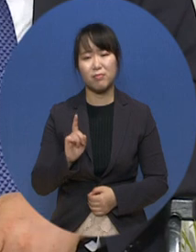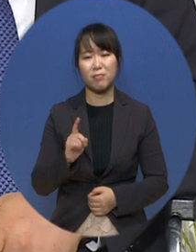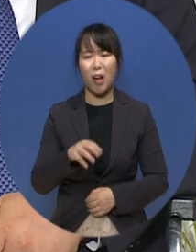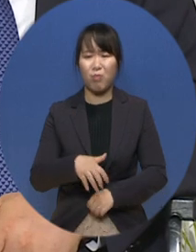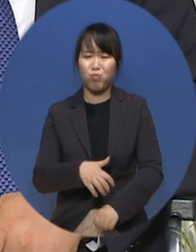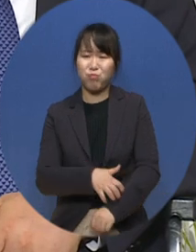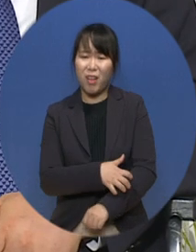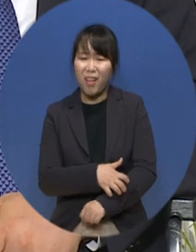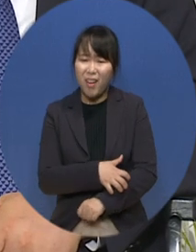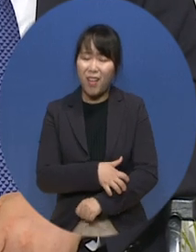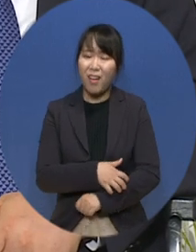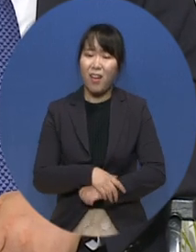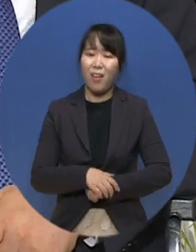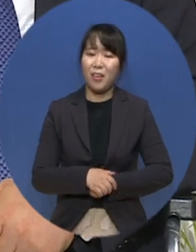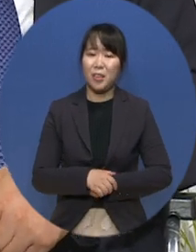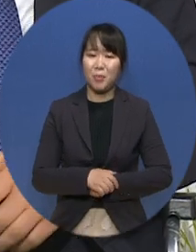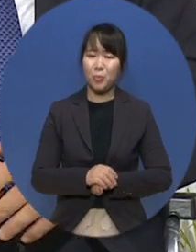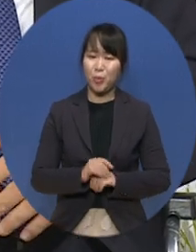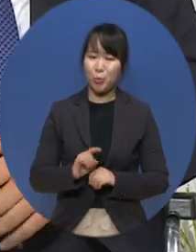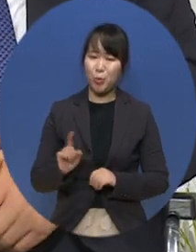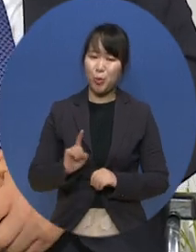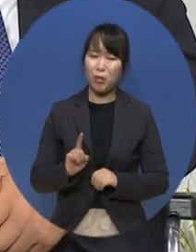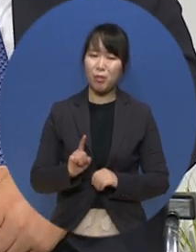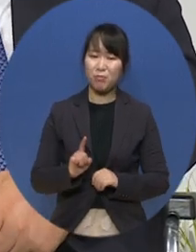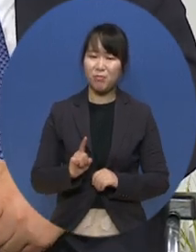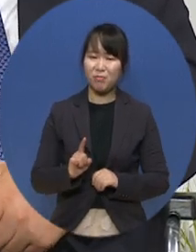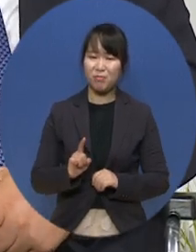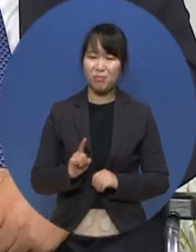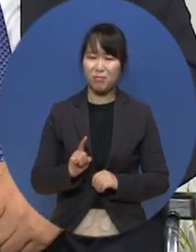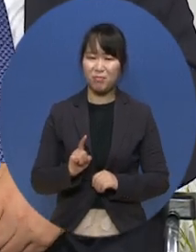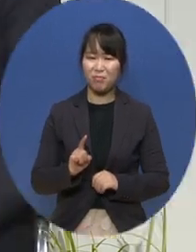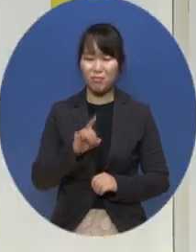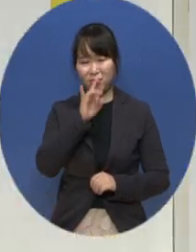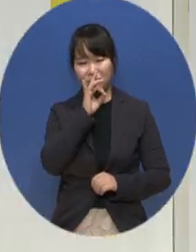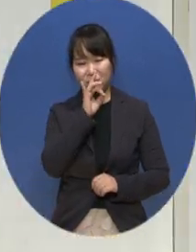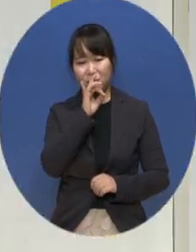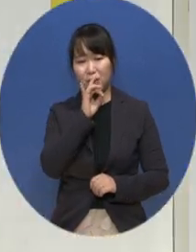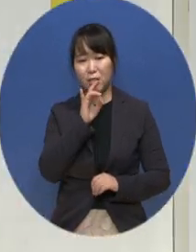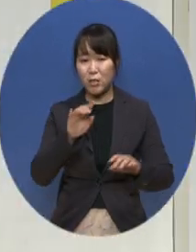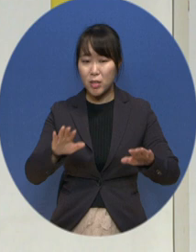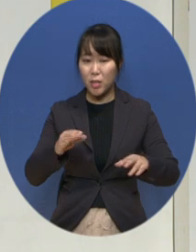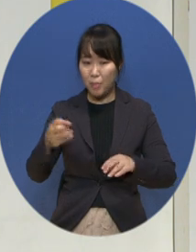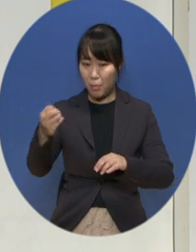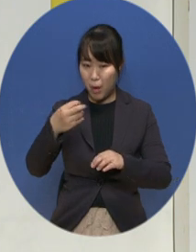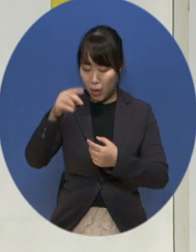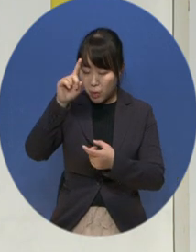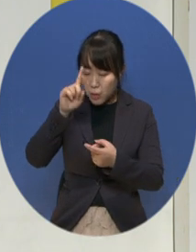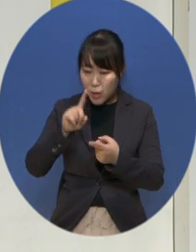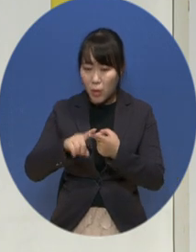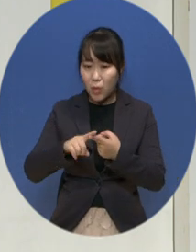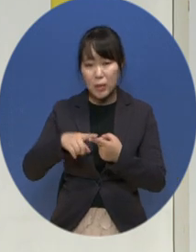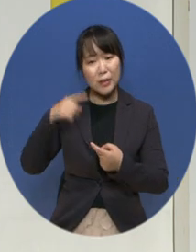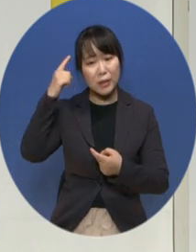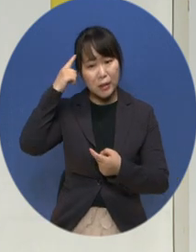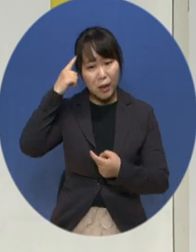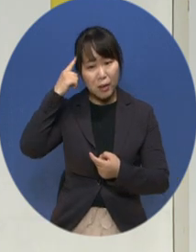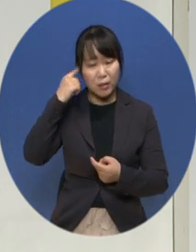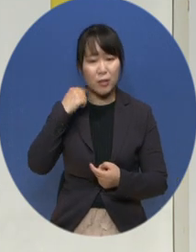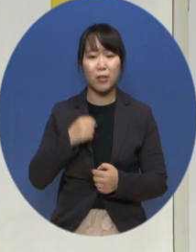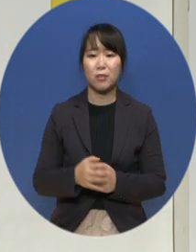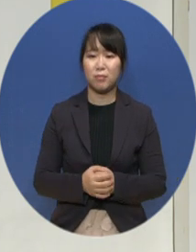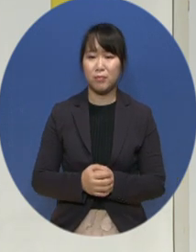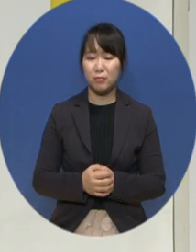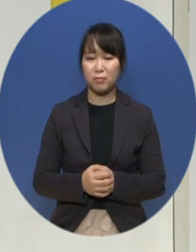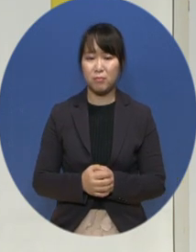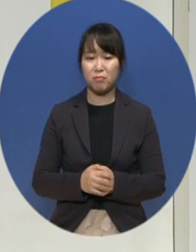불편하니까 좀 뭐가 이건 뭐 쑤가 하다보니까 그런데 지금 말씀하신 대로 그런 생각 이었습니다 아